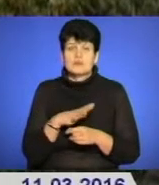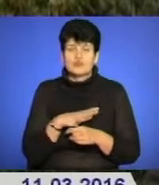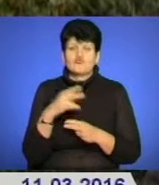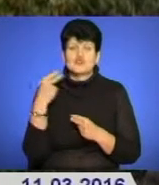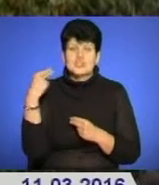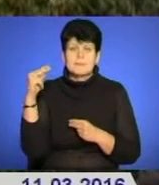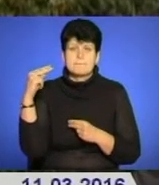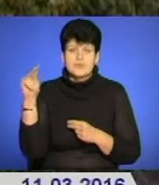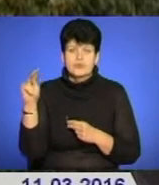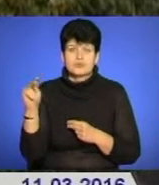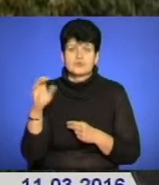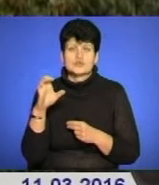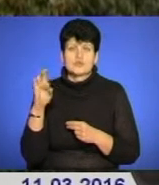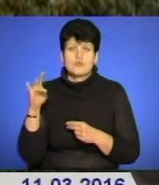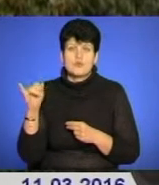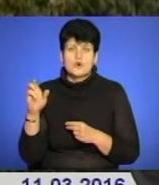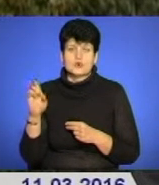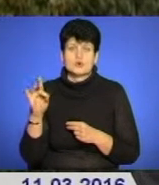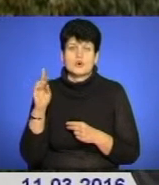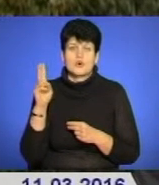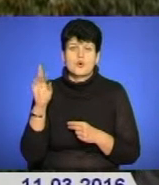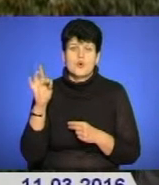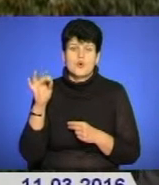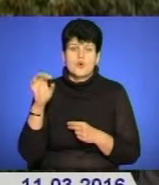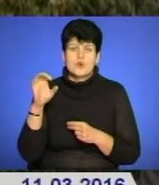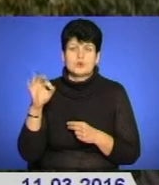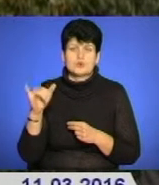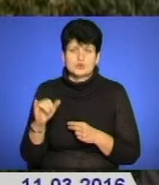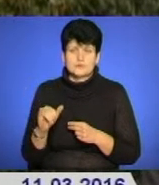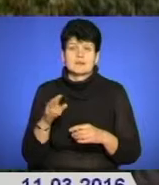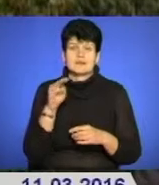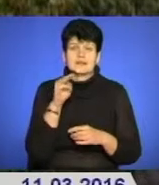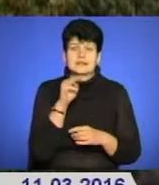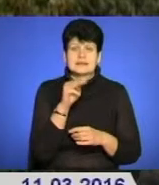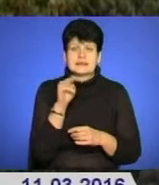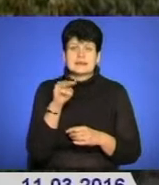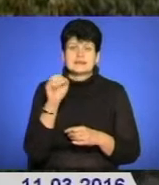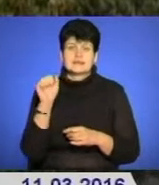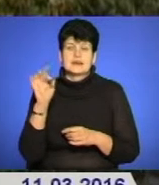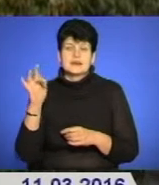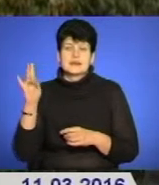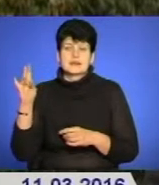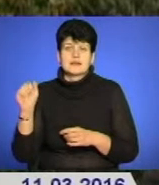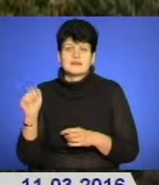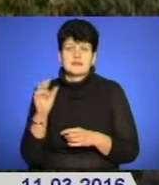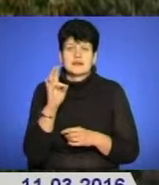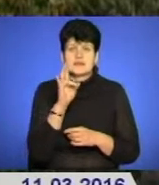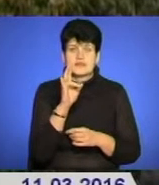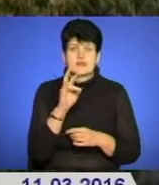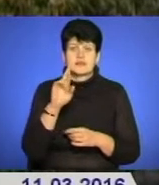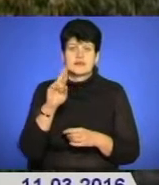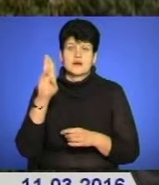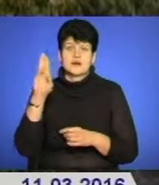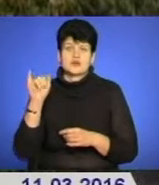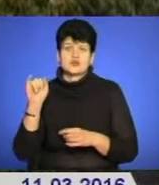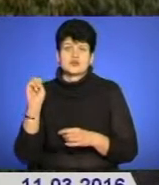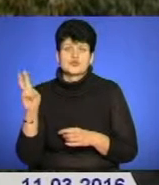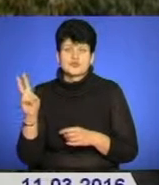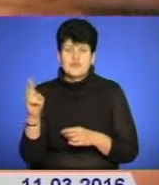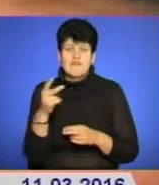чемпіоном по сноубордкросу. Також друге золото нам принесла Таня Копчака, це по юніорському